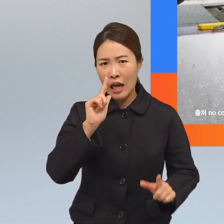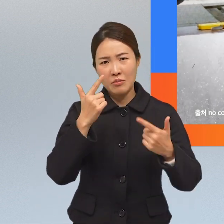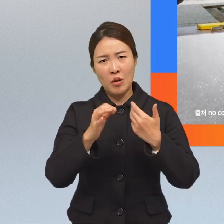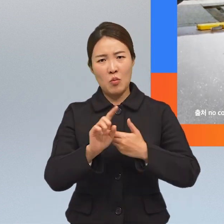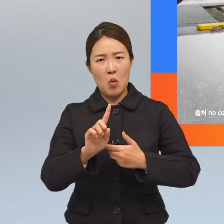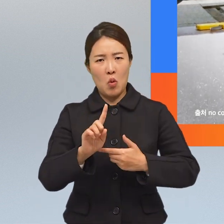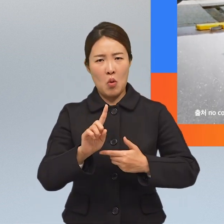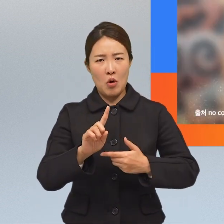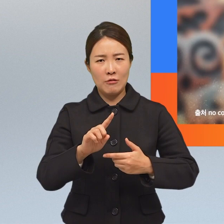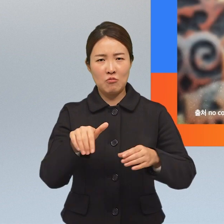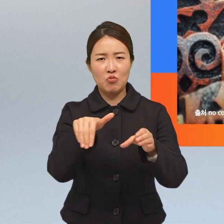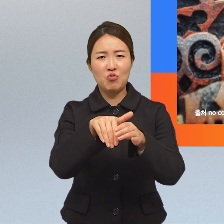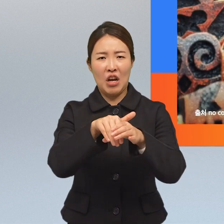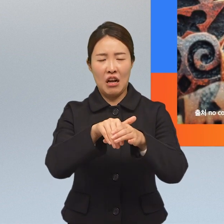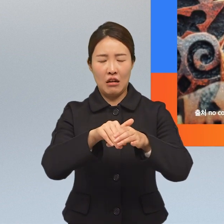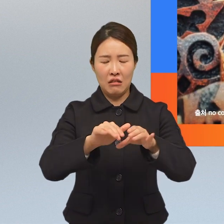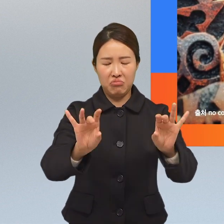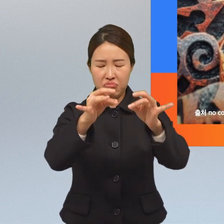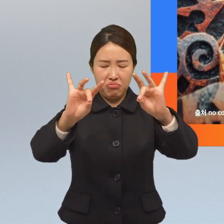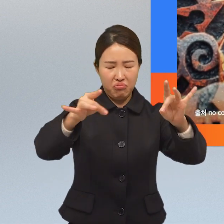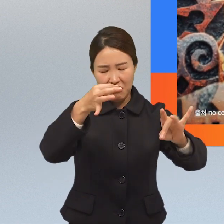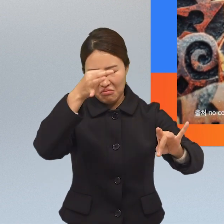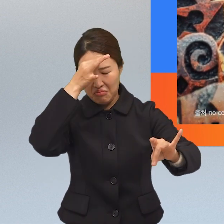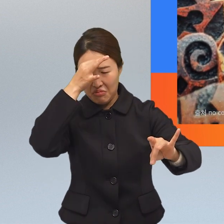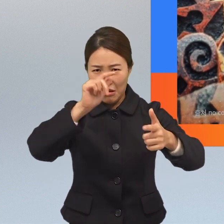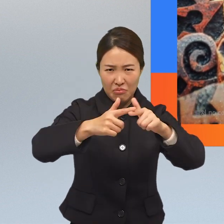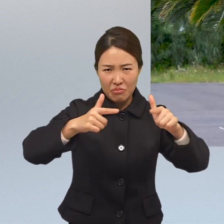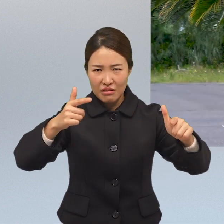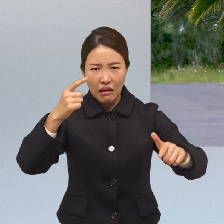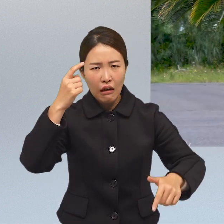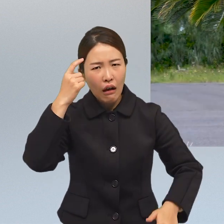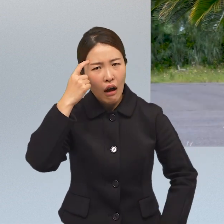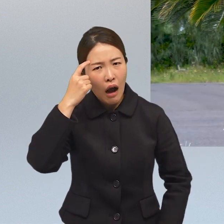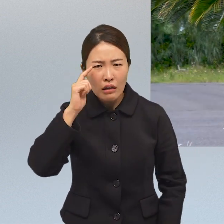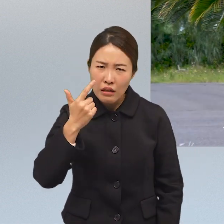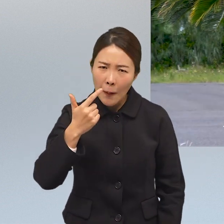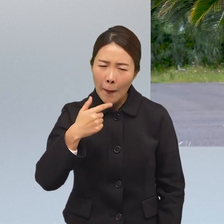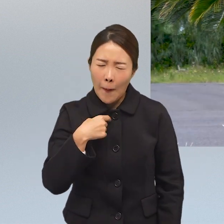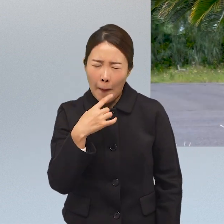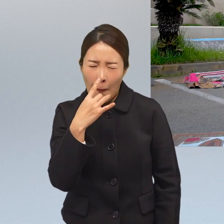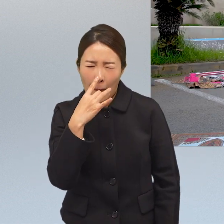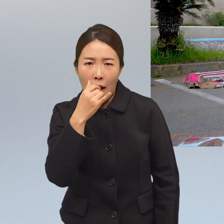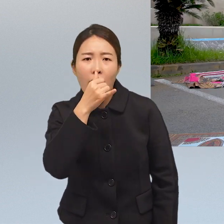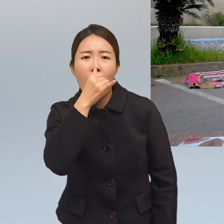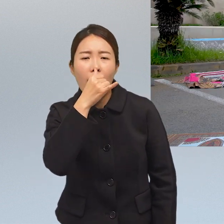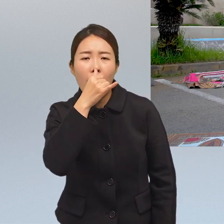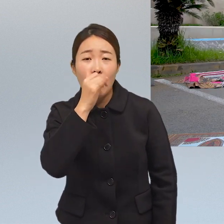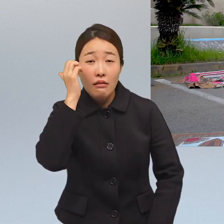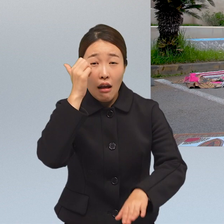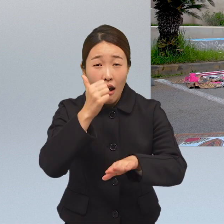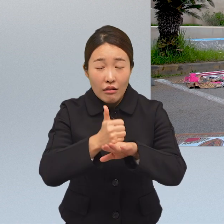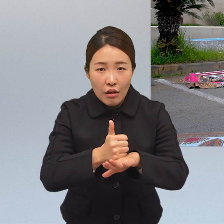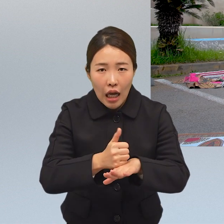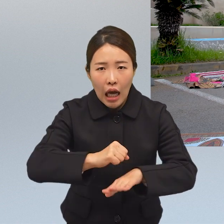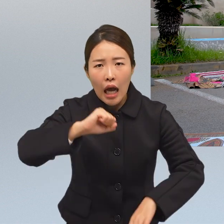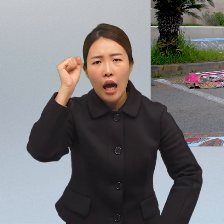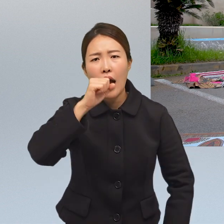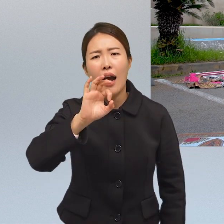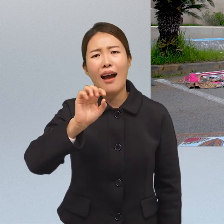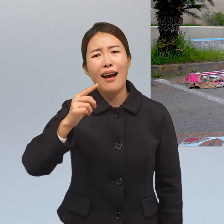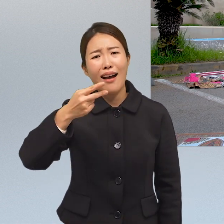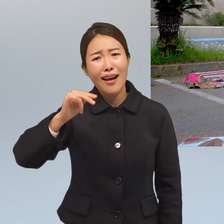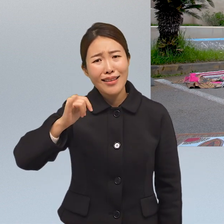아니면 어떤 주술 문화 같은 것인가 이렇게 이제 굉장히 궁금해 했었는데 나중에 알고 보니까 이걸